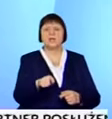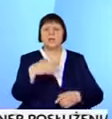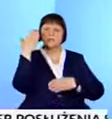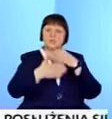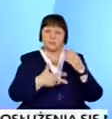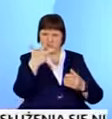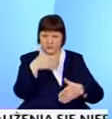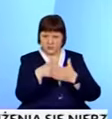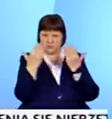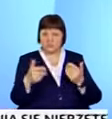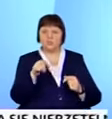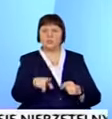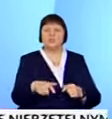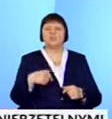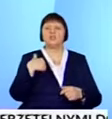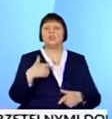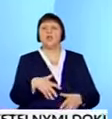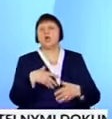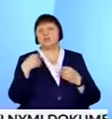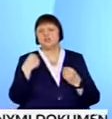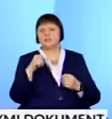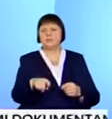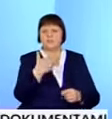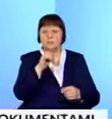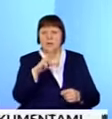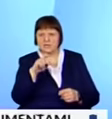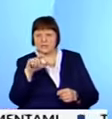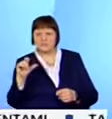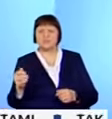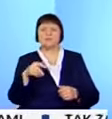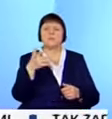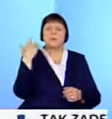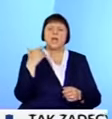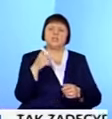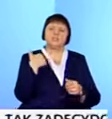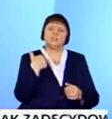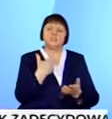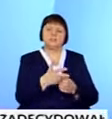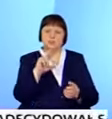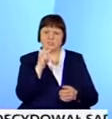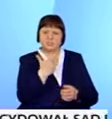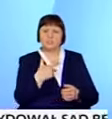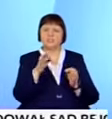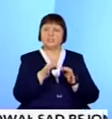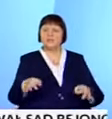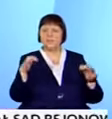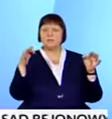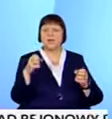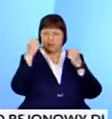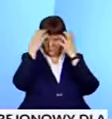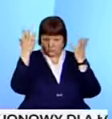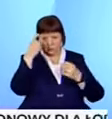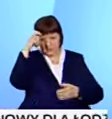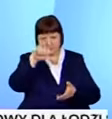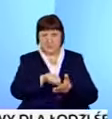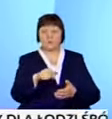zakończyły 3-dniowe obchody łódzkiego Marca 68. Uroczystości przygotowała Fundacja Trzeci Wymiar Kultury i Narodowe Centrum